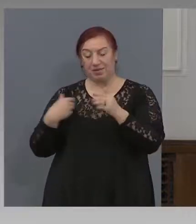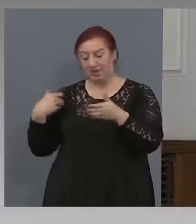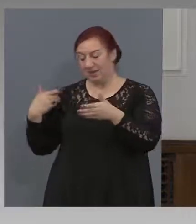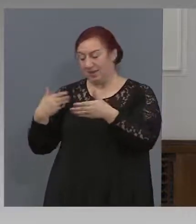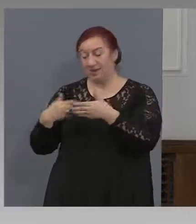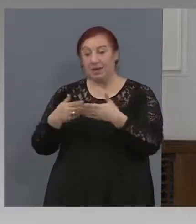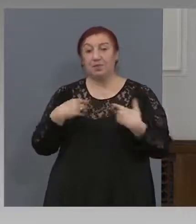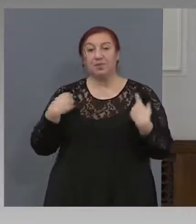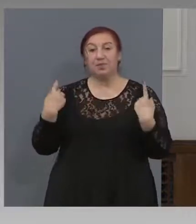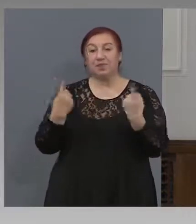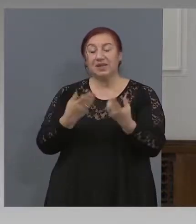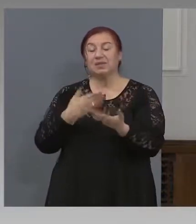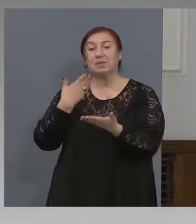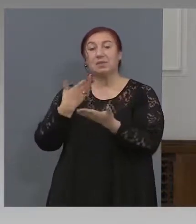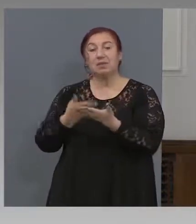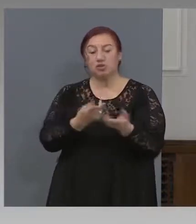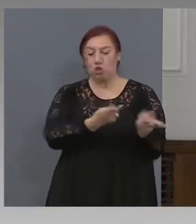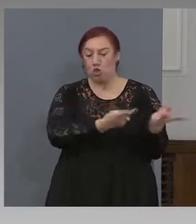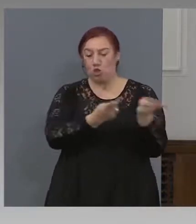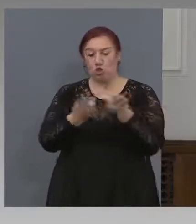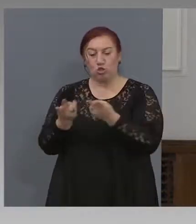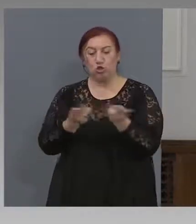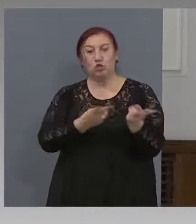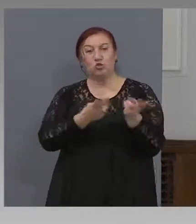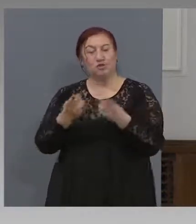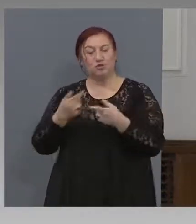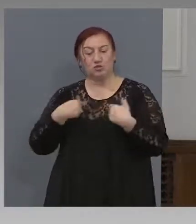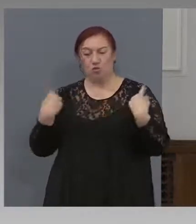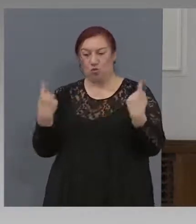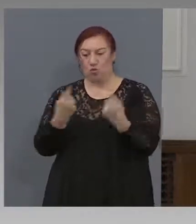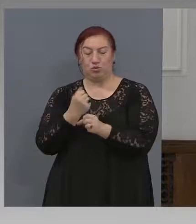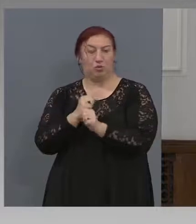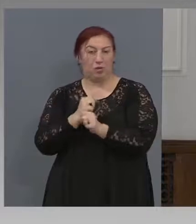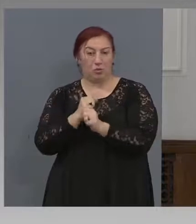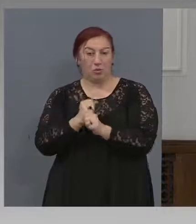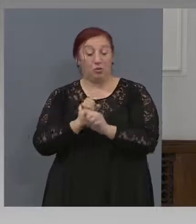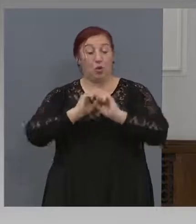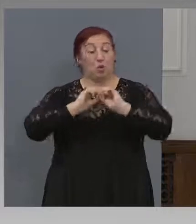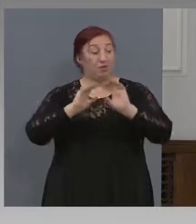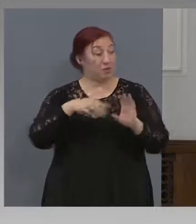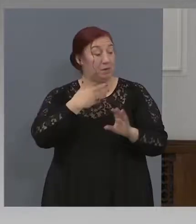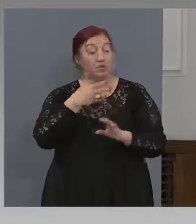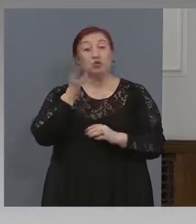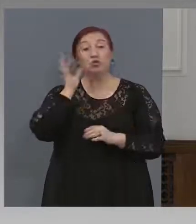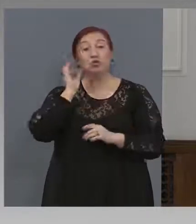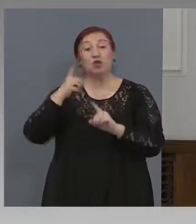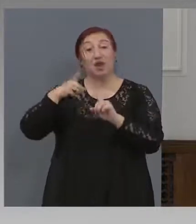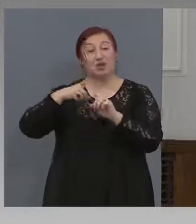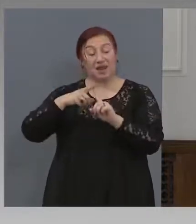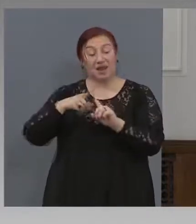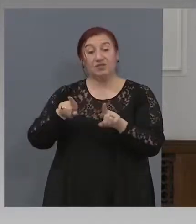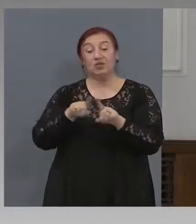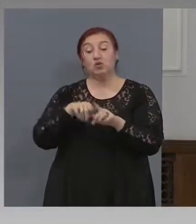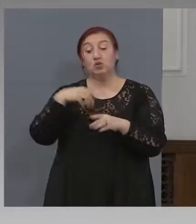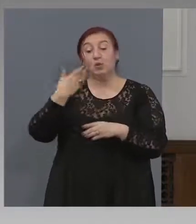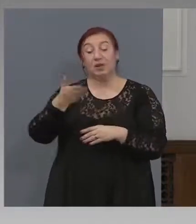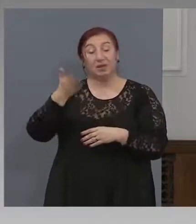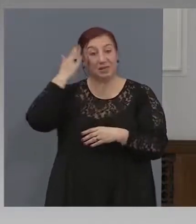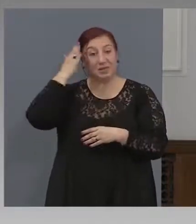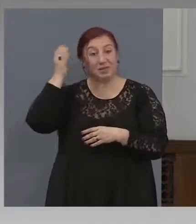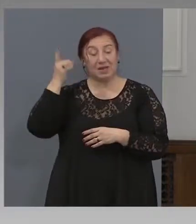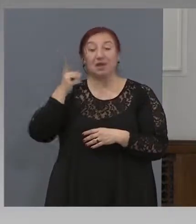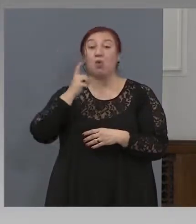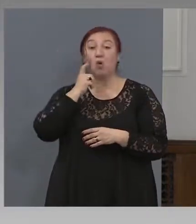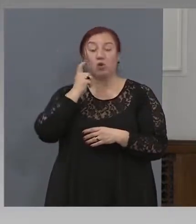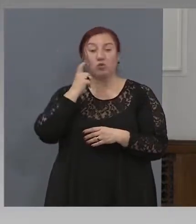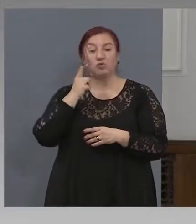сме предложили на доставчици, с които работим и обявихме и пред госпожа Танева и господин премиера, че бихме продължили